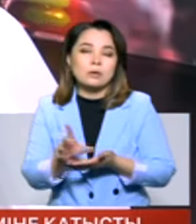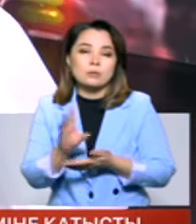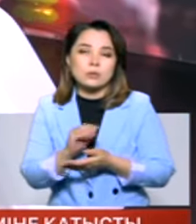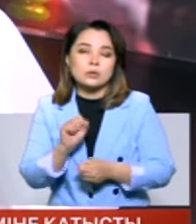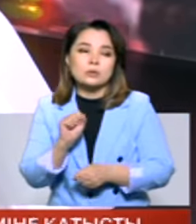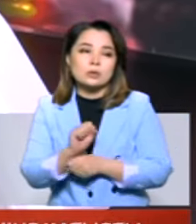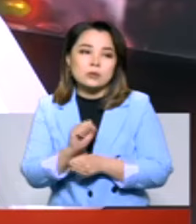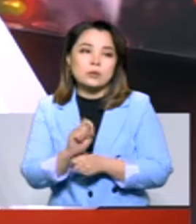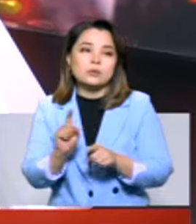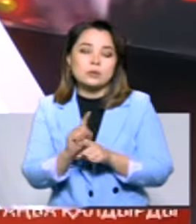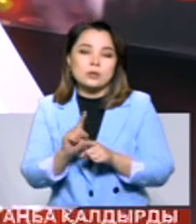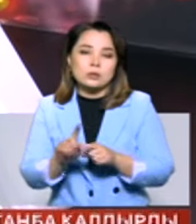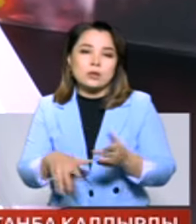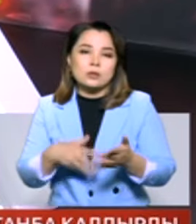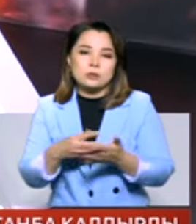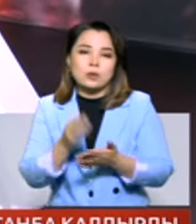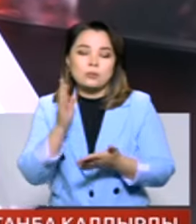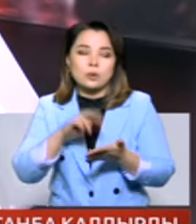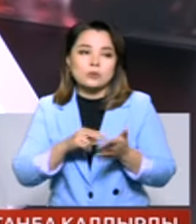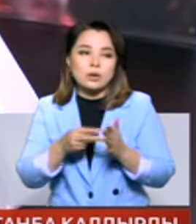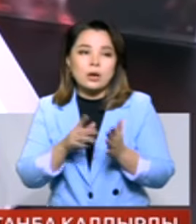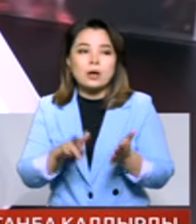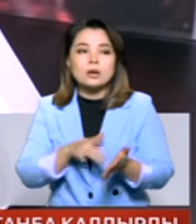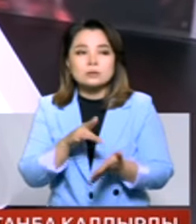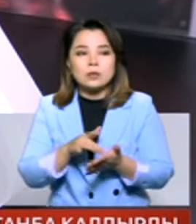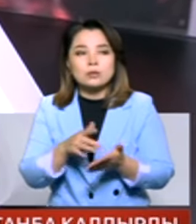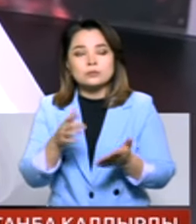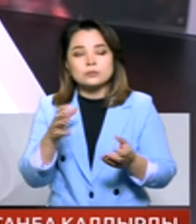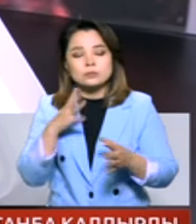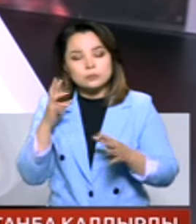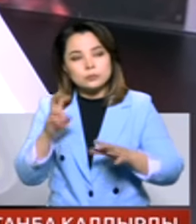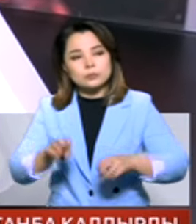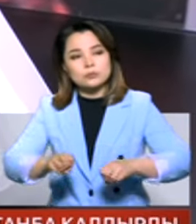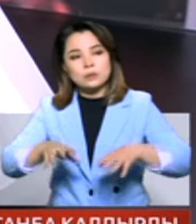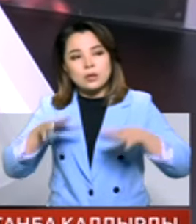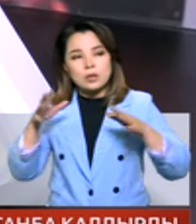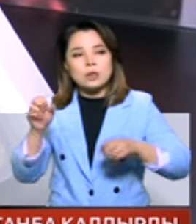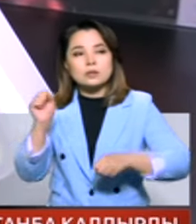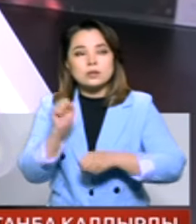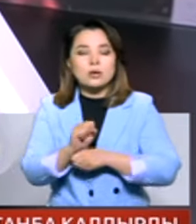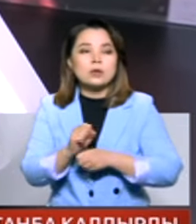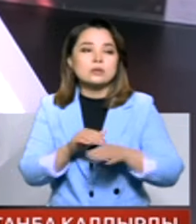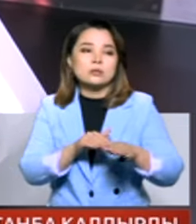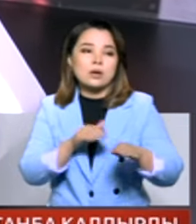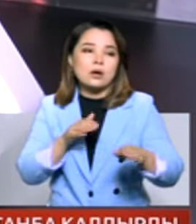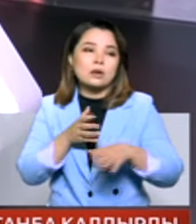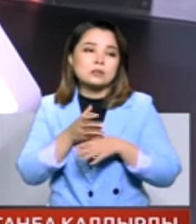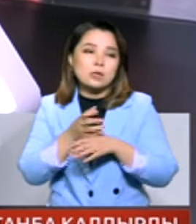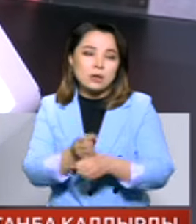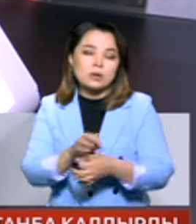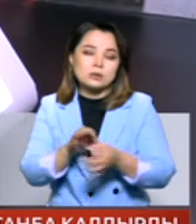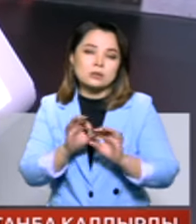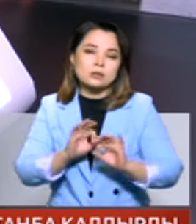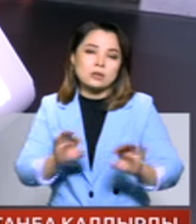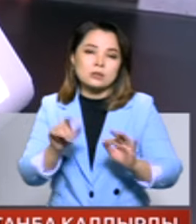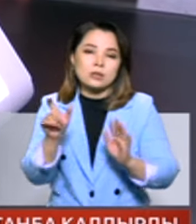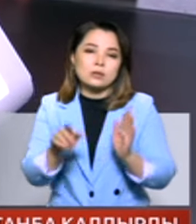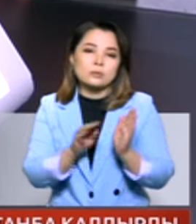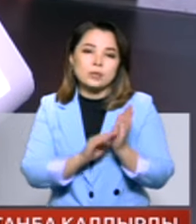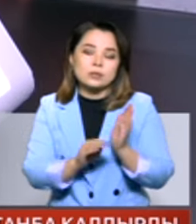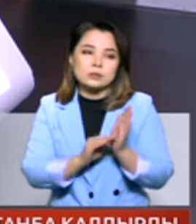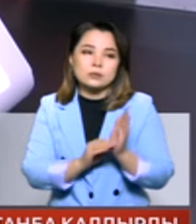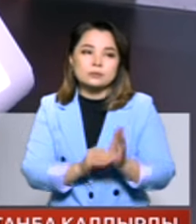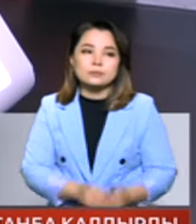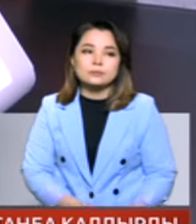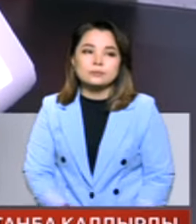жоспарланған. Автотұрақ салынса, қала қара түтіннен арылып кептеліс азая ма? Тұрғындар не дейді? Тілшіміз Айдана Қуанхан